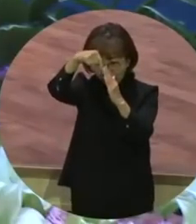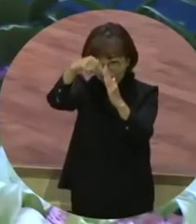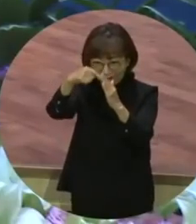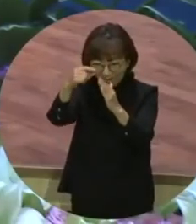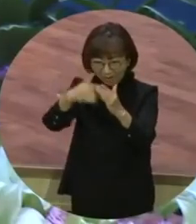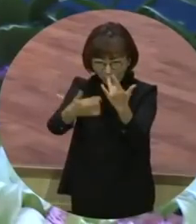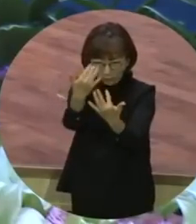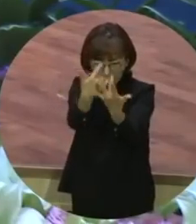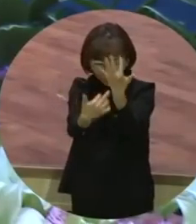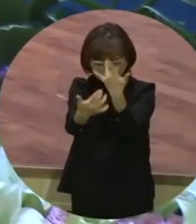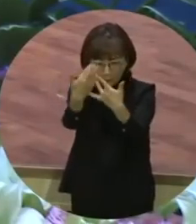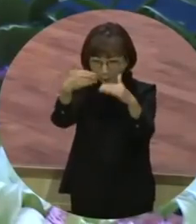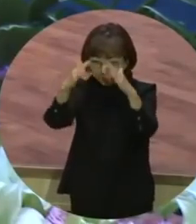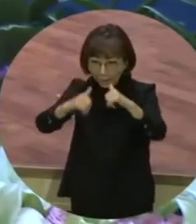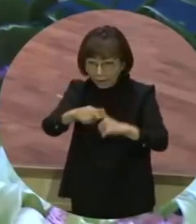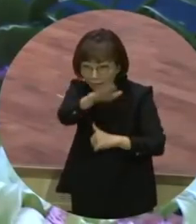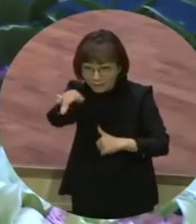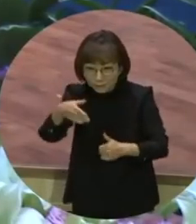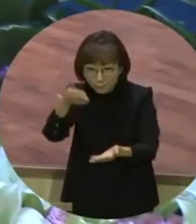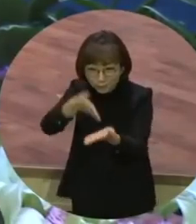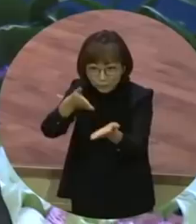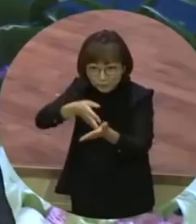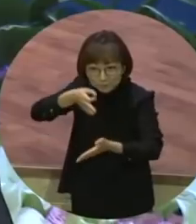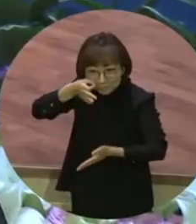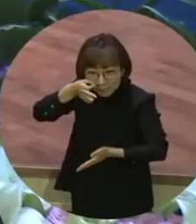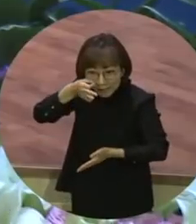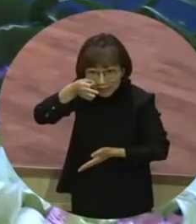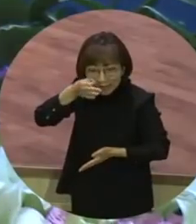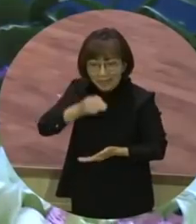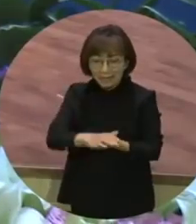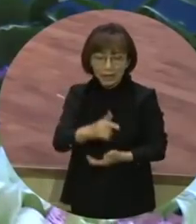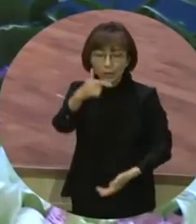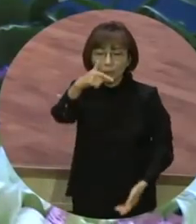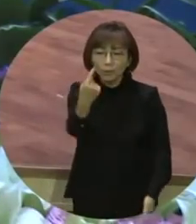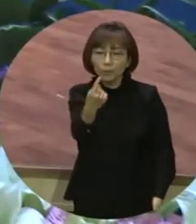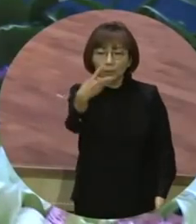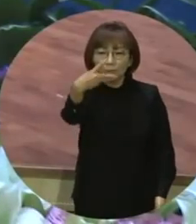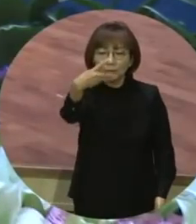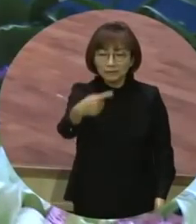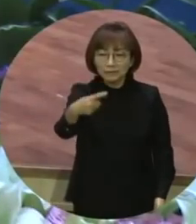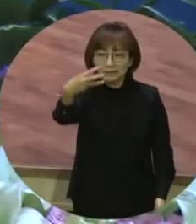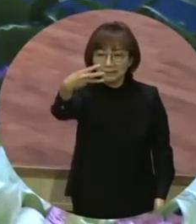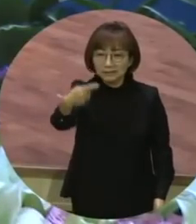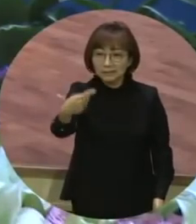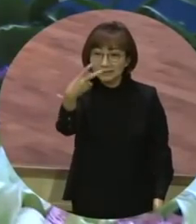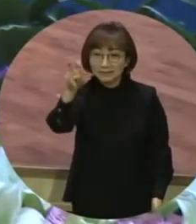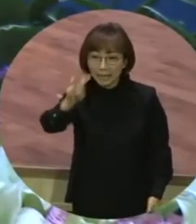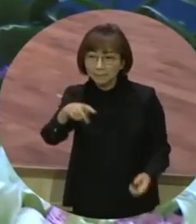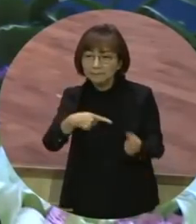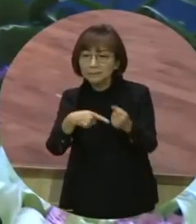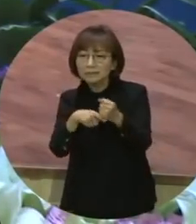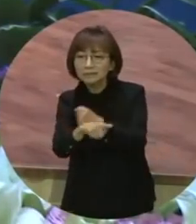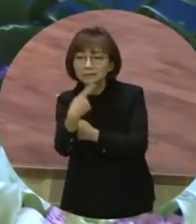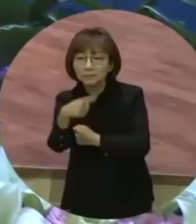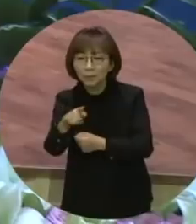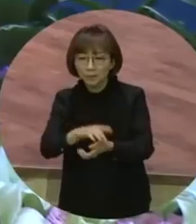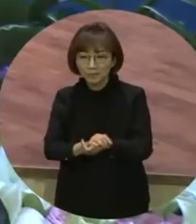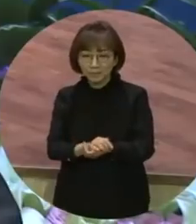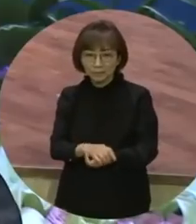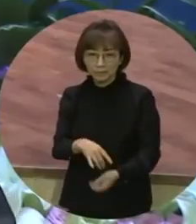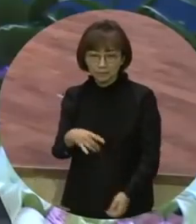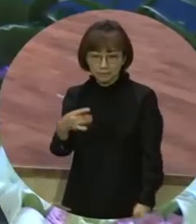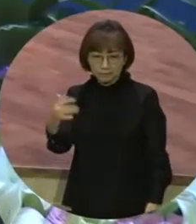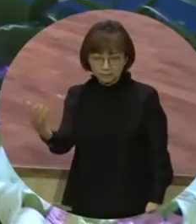본 것처럼 그렇게 타버렸습니다. 노트르담, 노트르담이 무슨 말이냐?